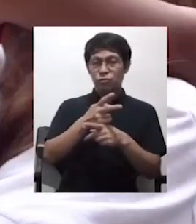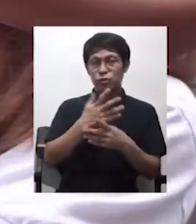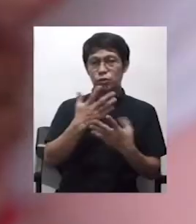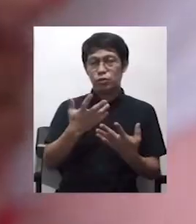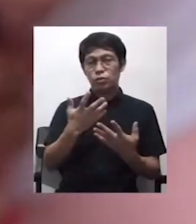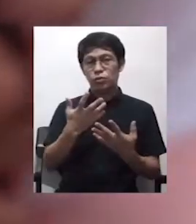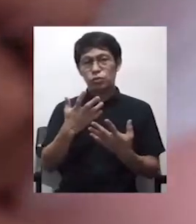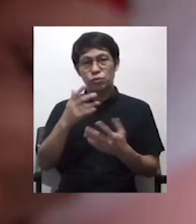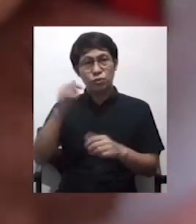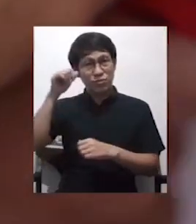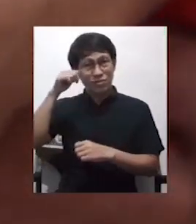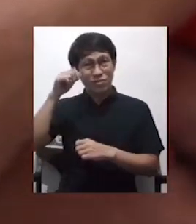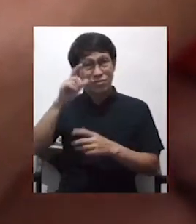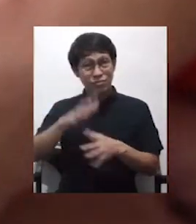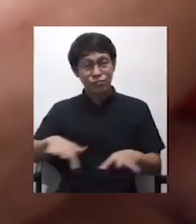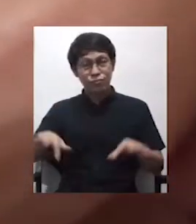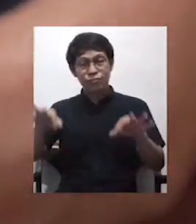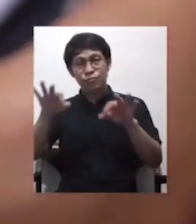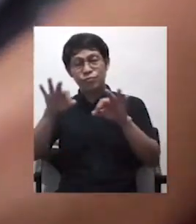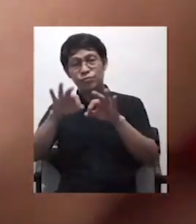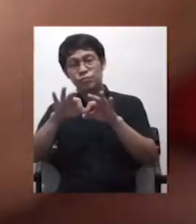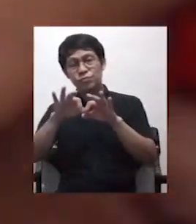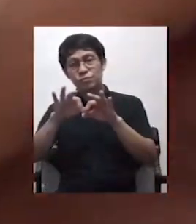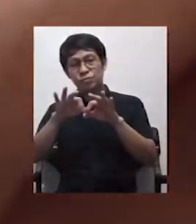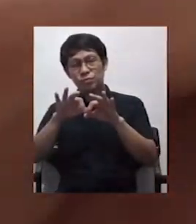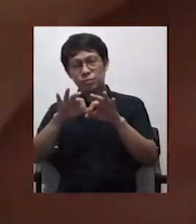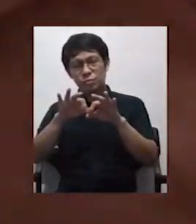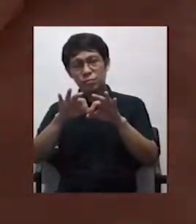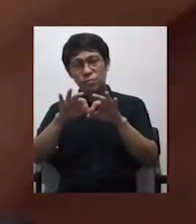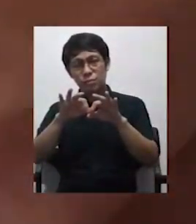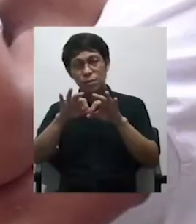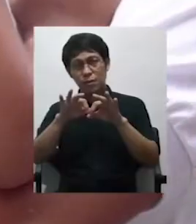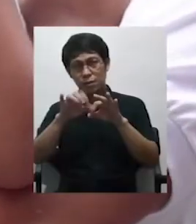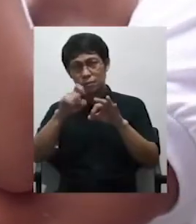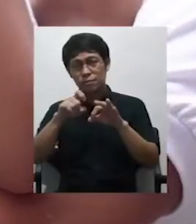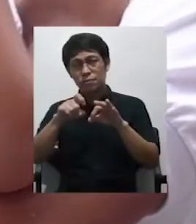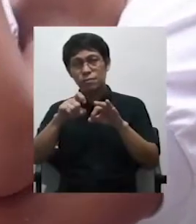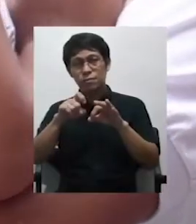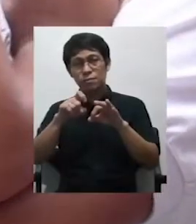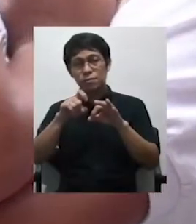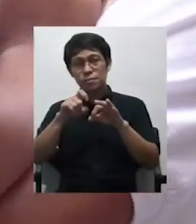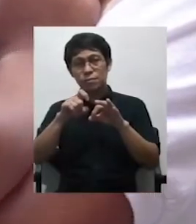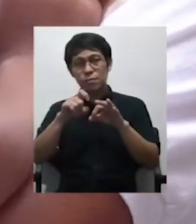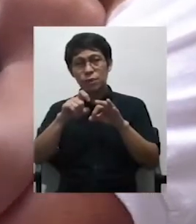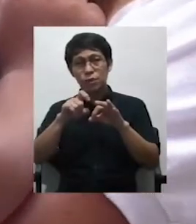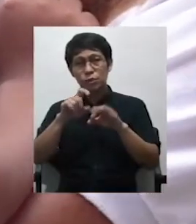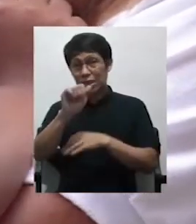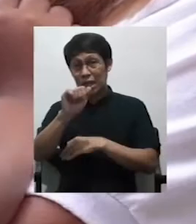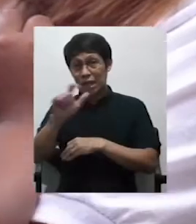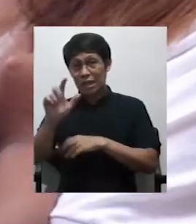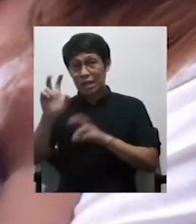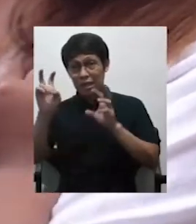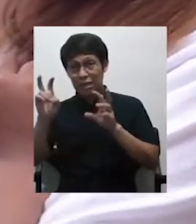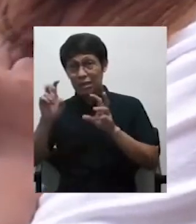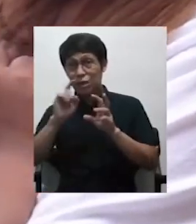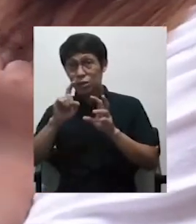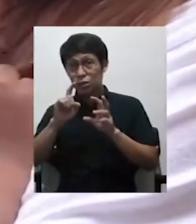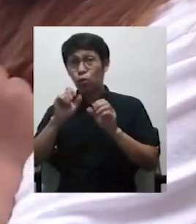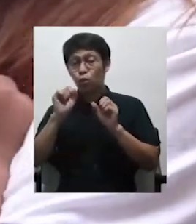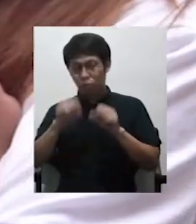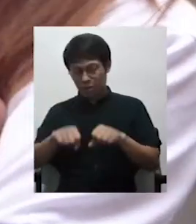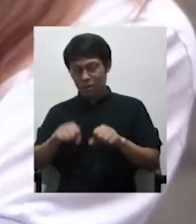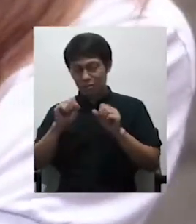napaka-importante na malaman natin na sa acute lymphocytic leukemia, maganda ang prognosis. Gumagaling sila